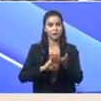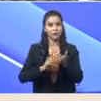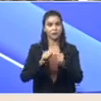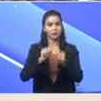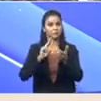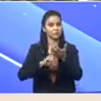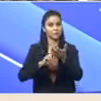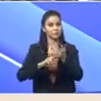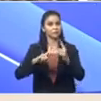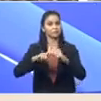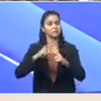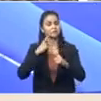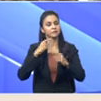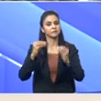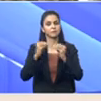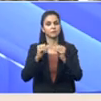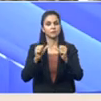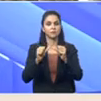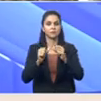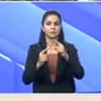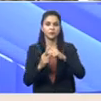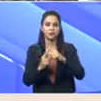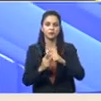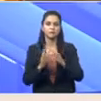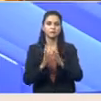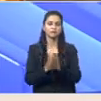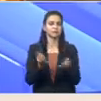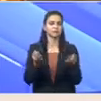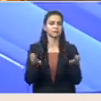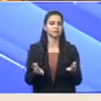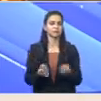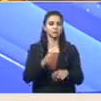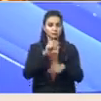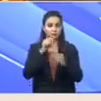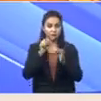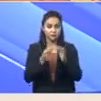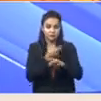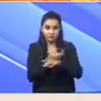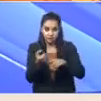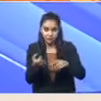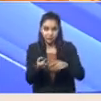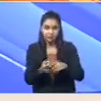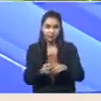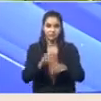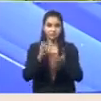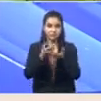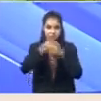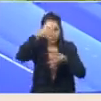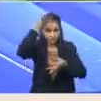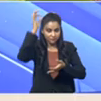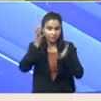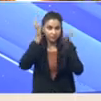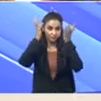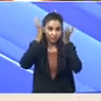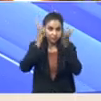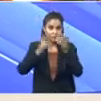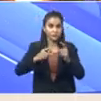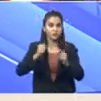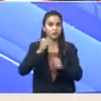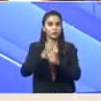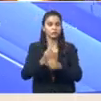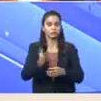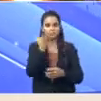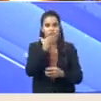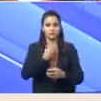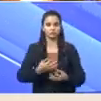के श्रोताओं को धनतेरस, दिवाली, छठ पूजा, गुरु नानक